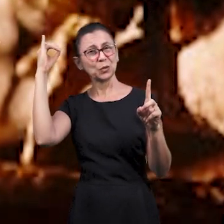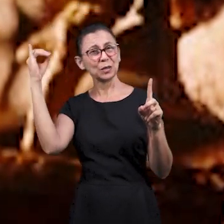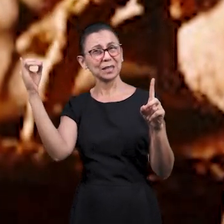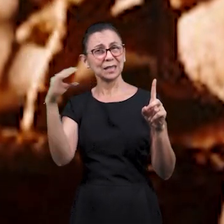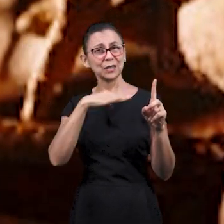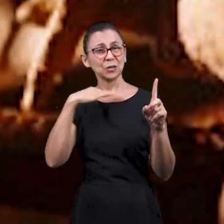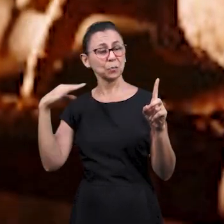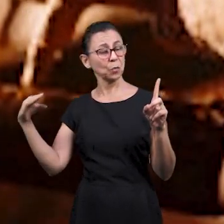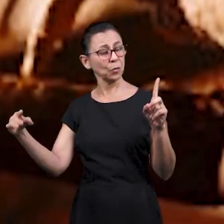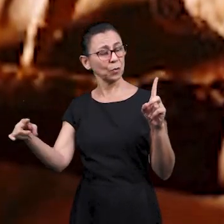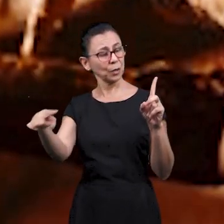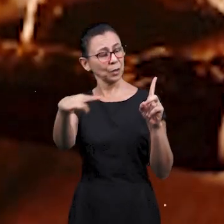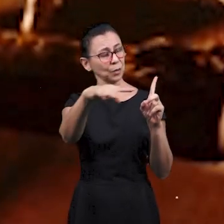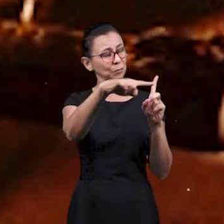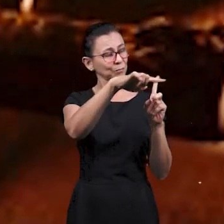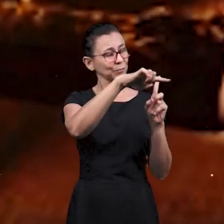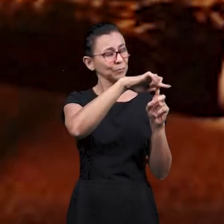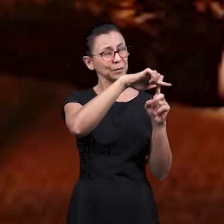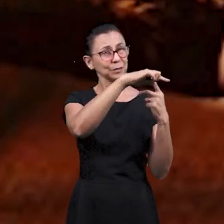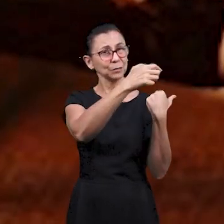невинной смерти на кресте.